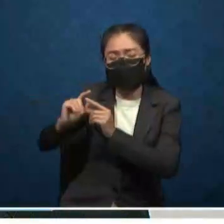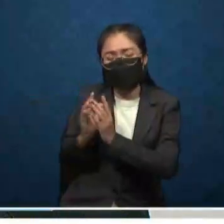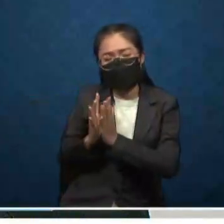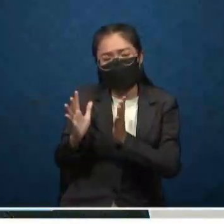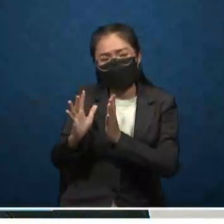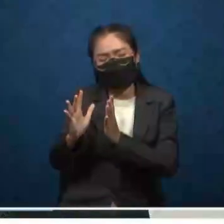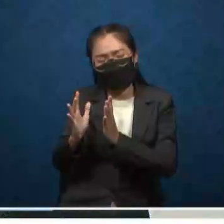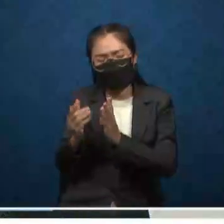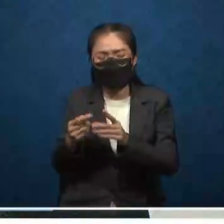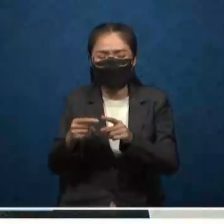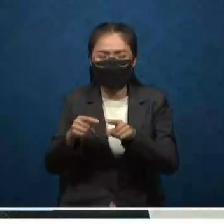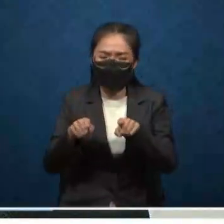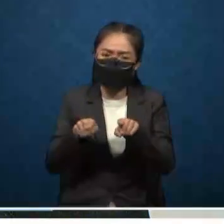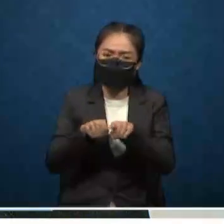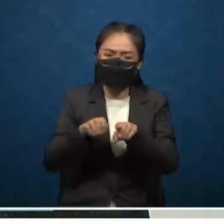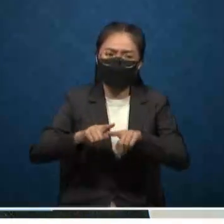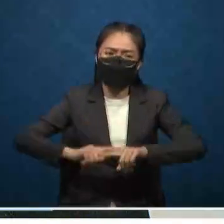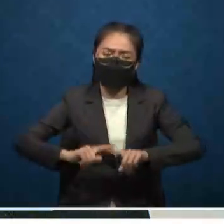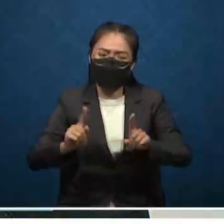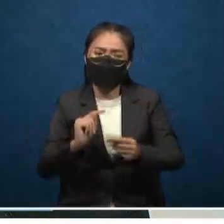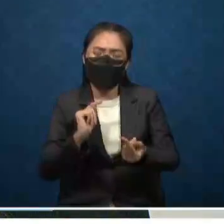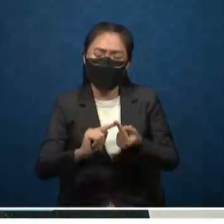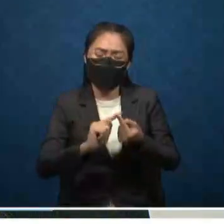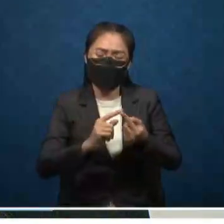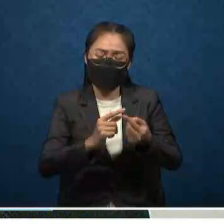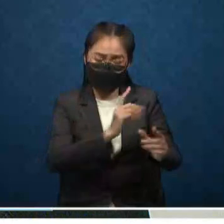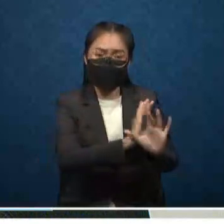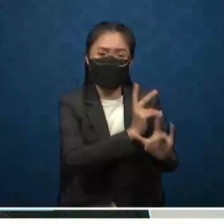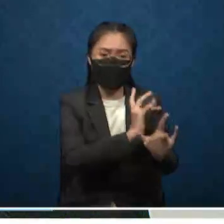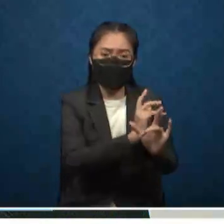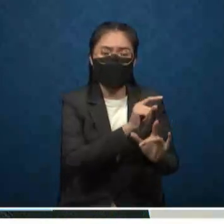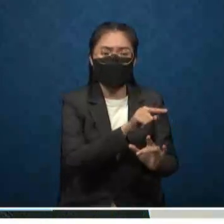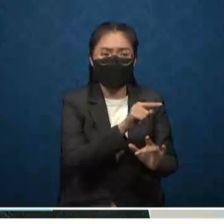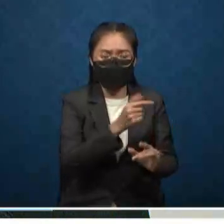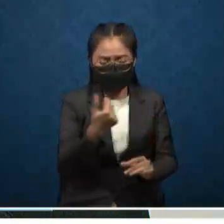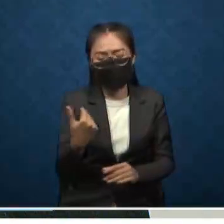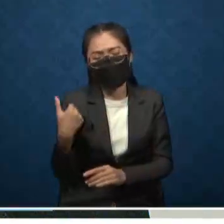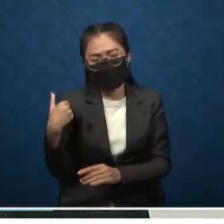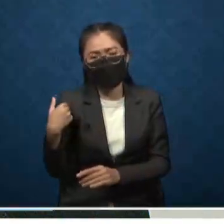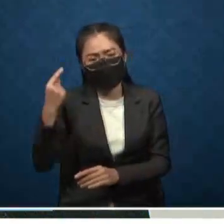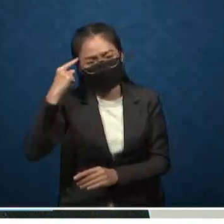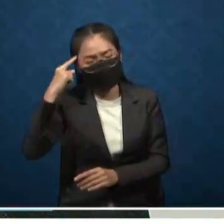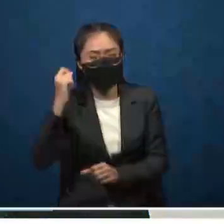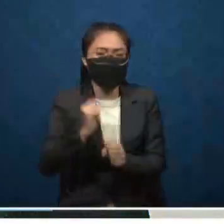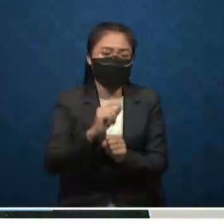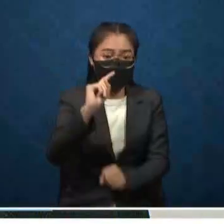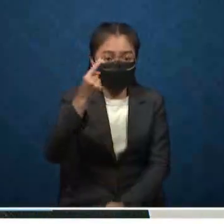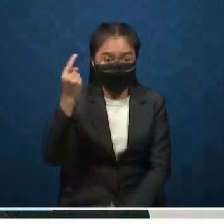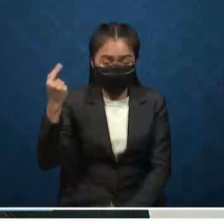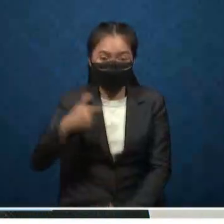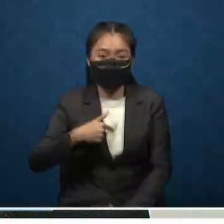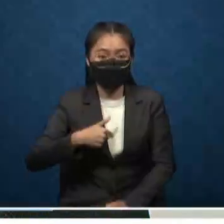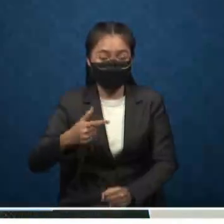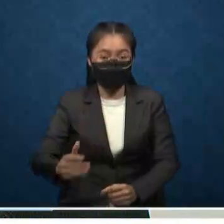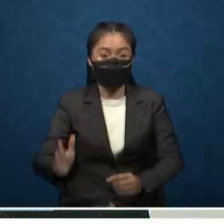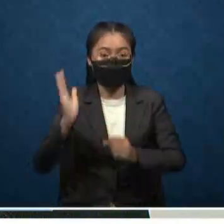จะแตกต่างแต่วอจะไมเหอนซ่งทีเดยวกับเรื่องสุราแล้วกกำลงขับเคลื่อนกัอยู่ ถือวากาศปชาสั